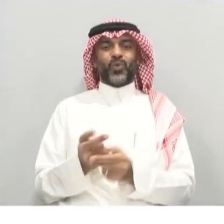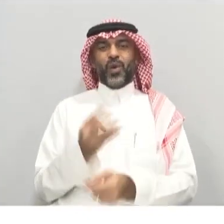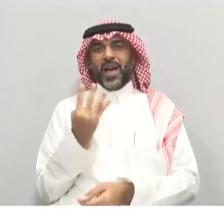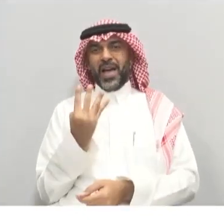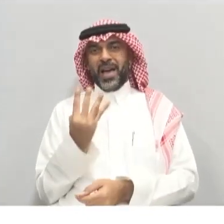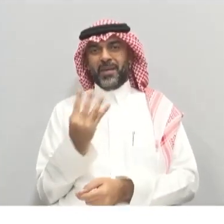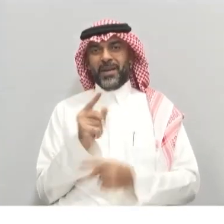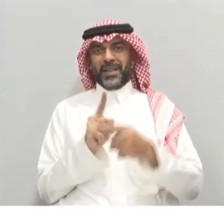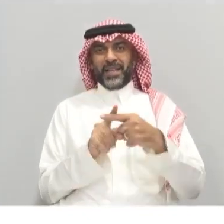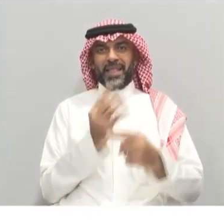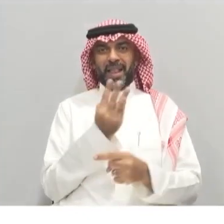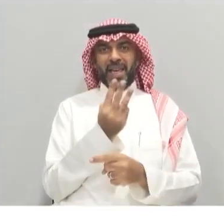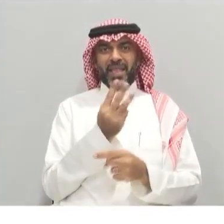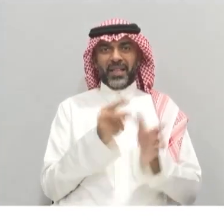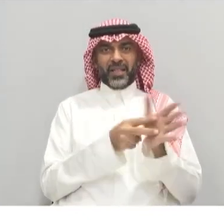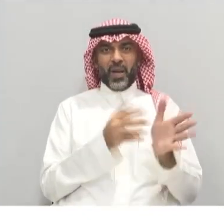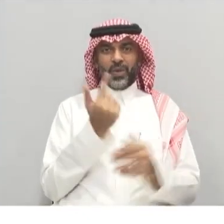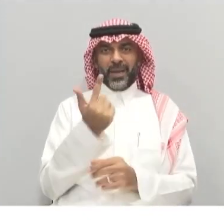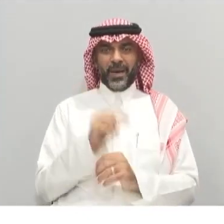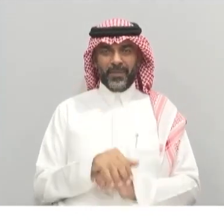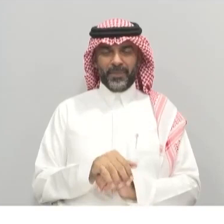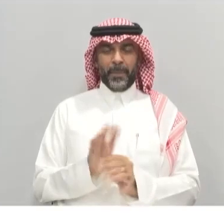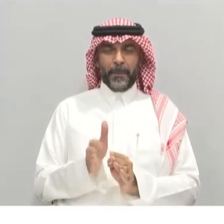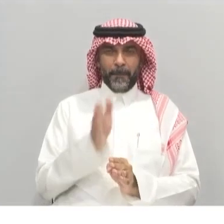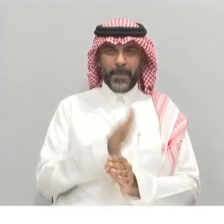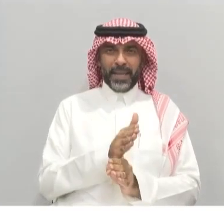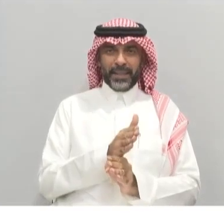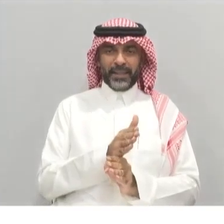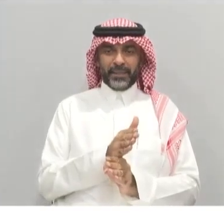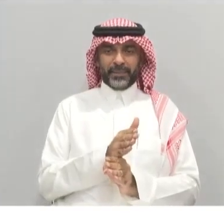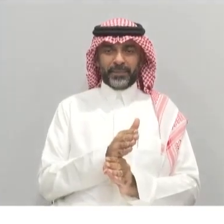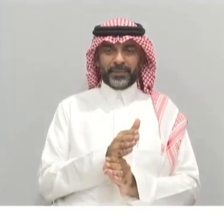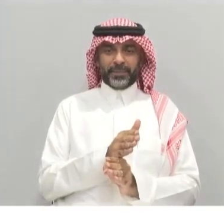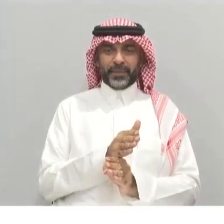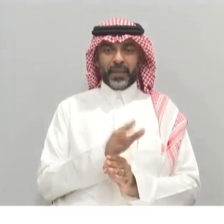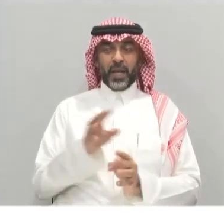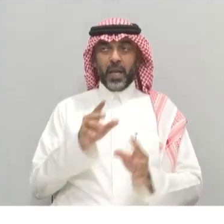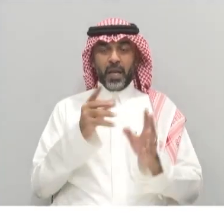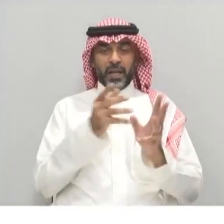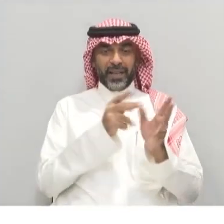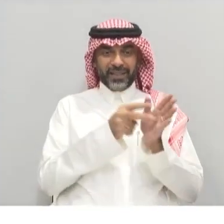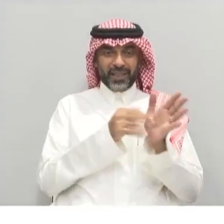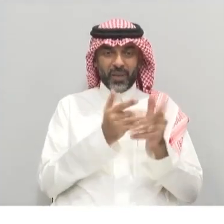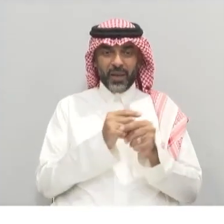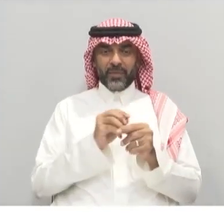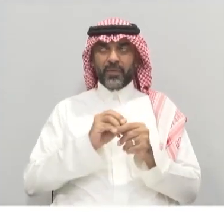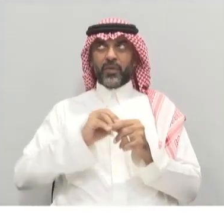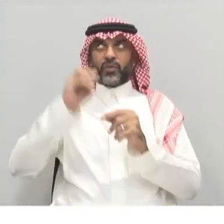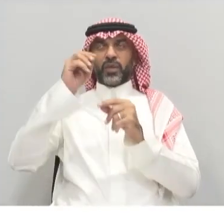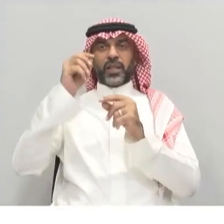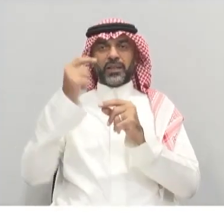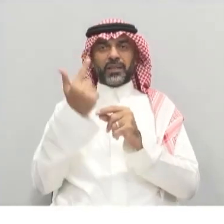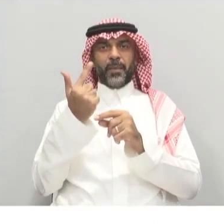ثلاثه زائد اربعه تساوي سبعه بعد ذلك رفع هذه النتيجه الى الاس الثاني سبعه